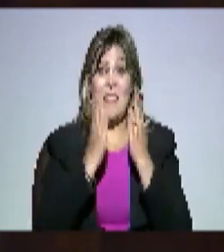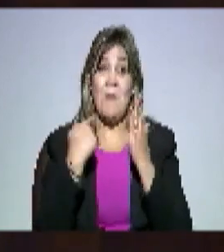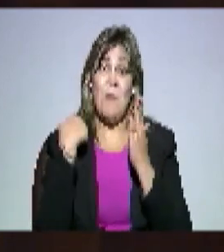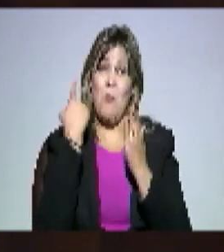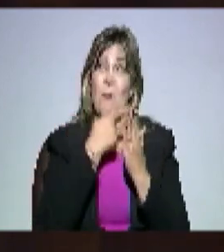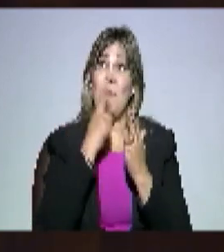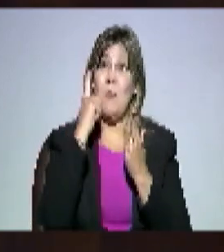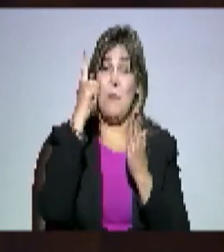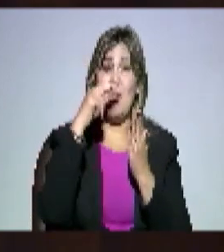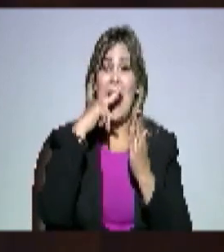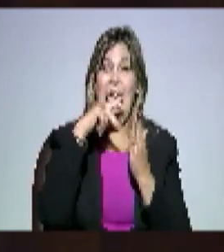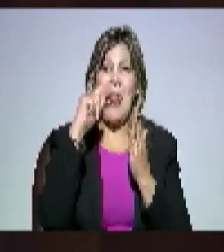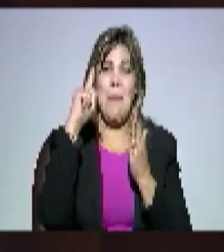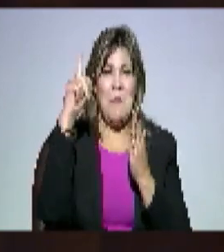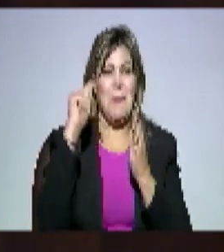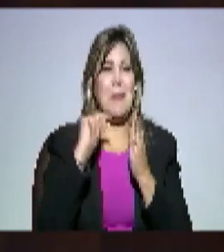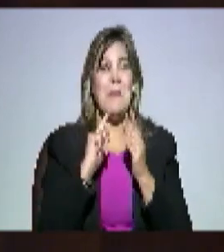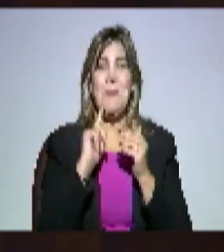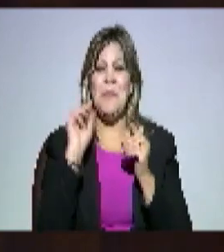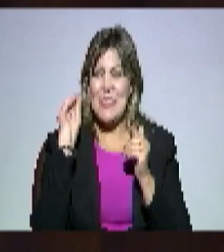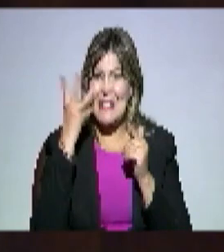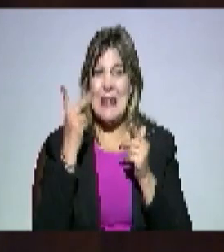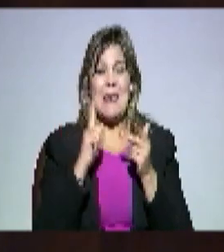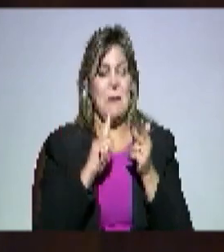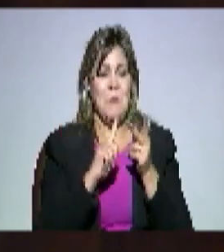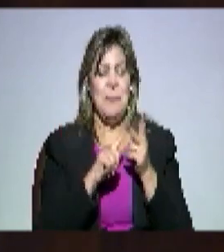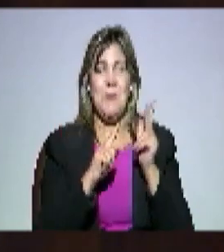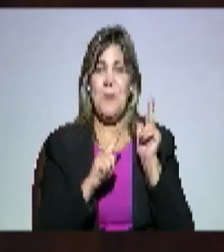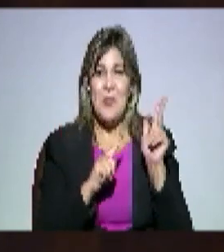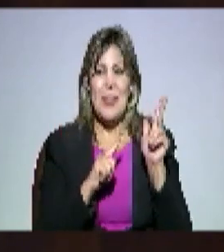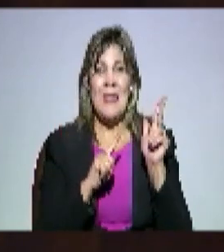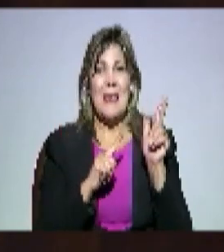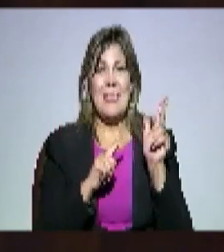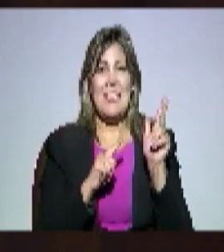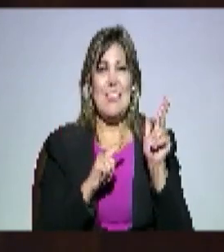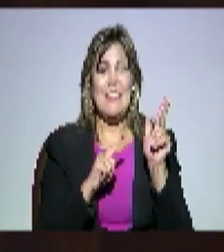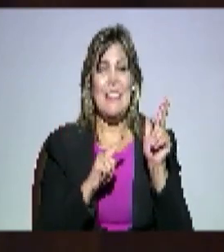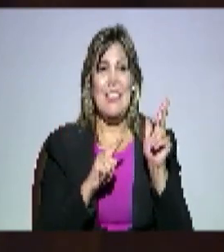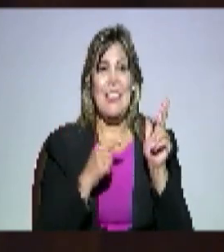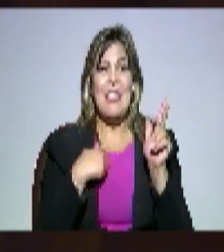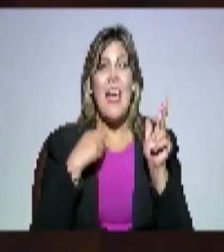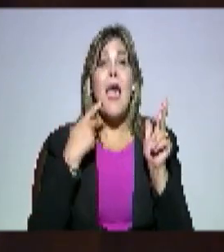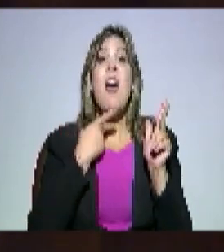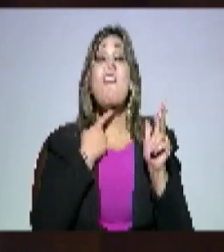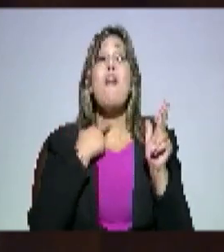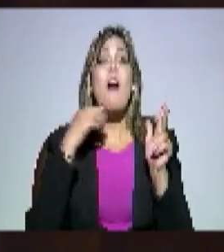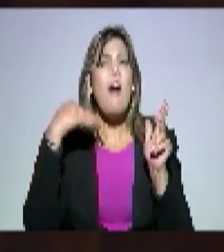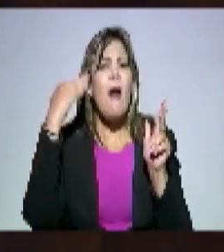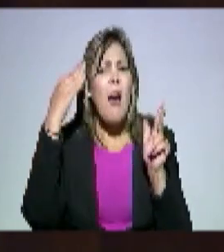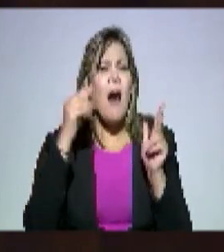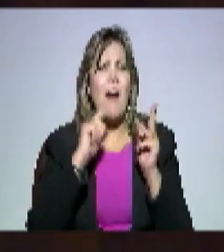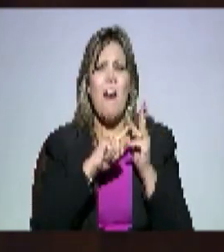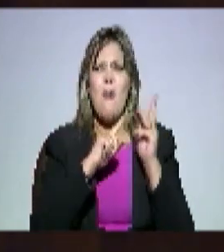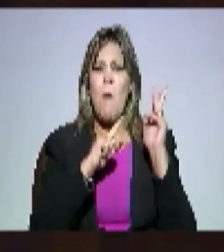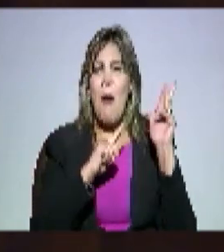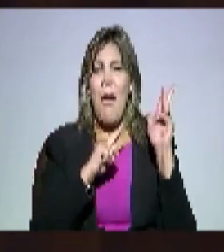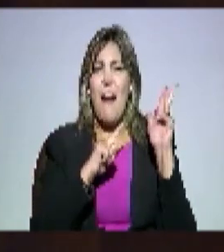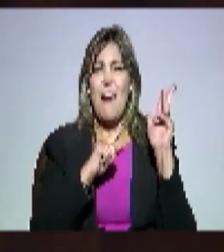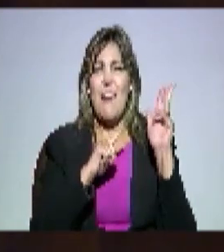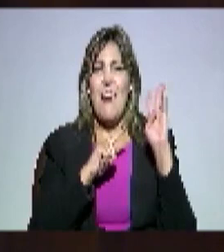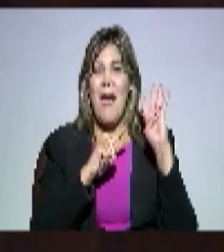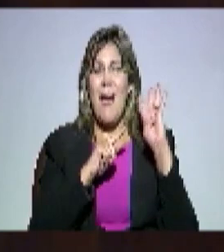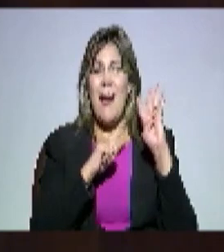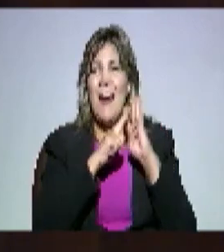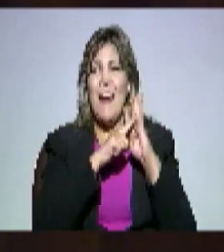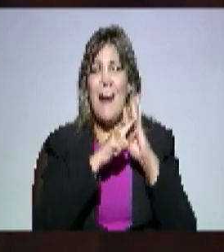نشوف الوصيه بتاعه ربنا تتنفذ ازاي البركه الثالثه الرجاء البركه الرابعه